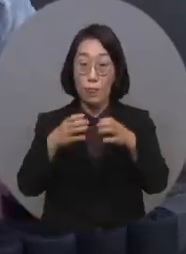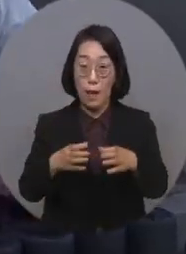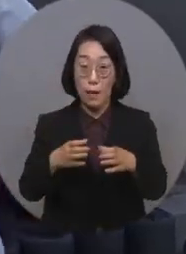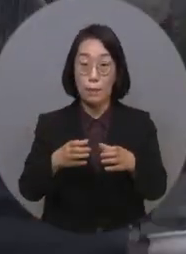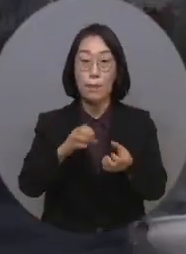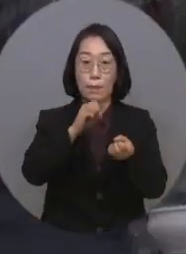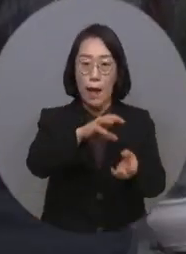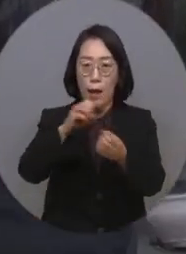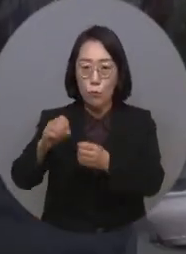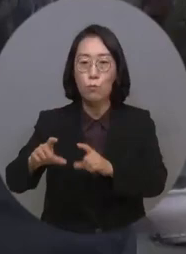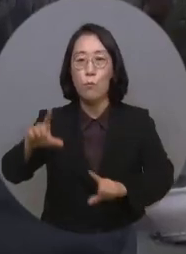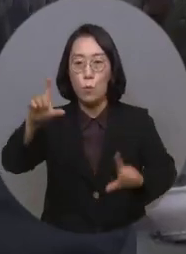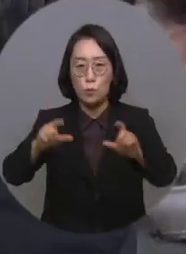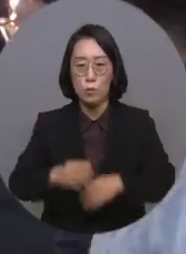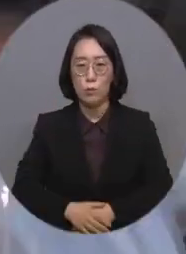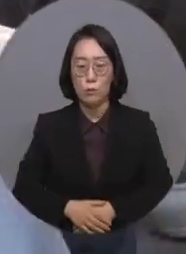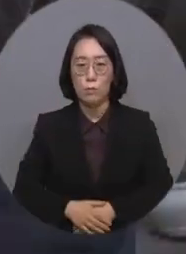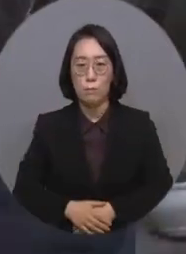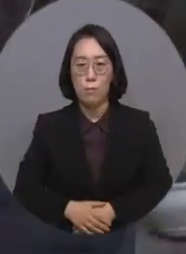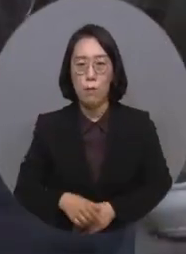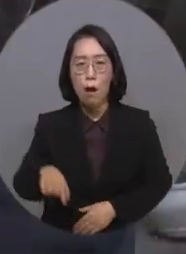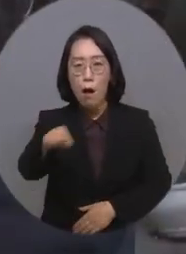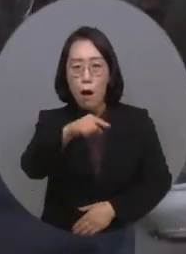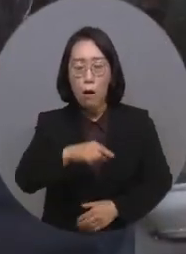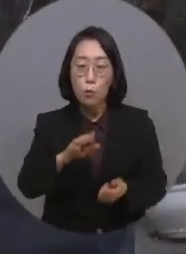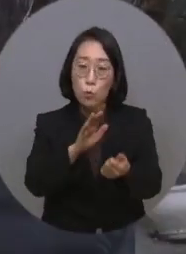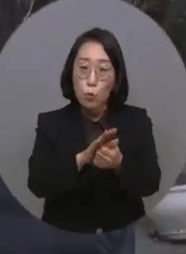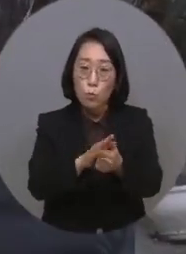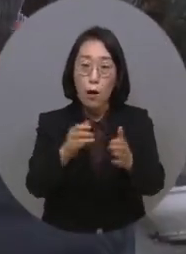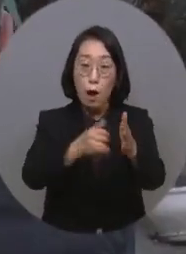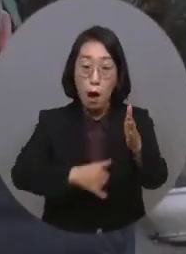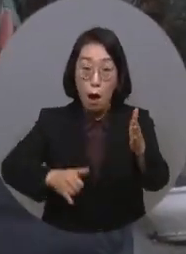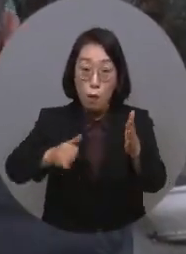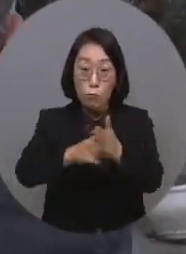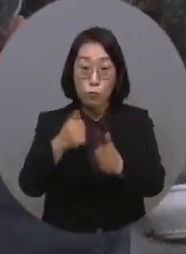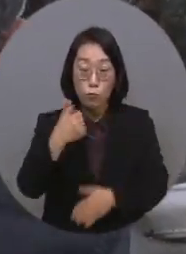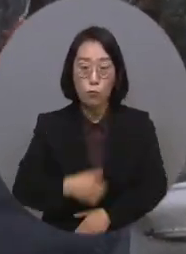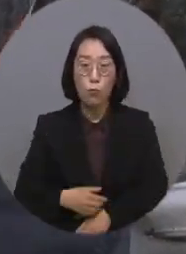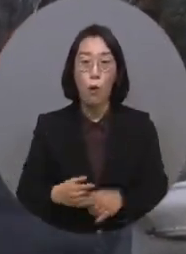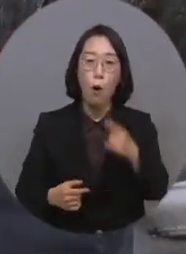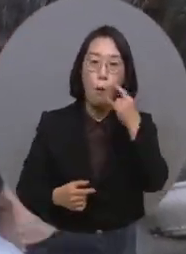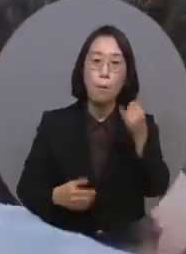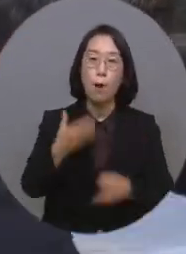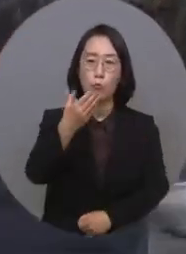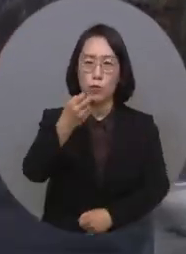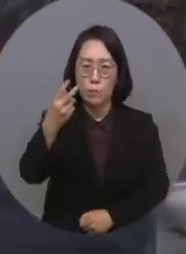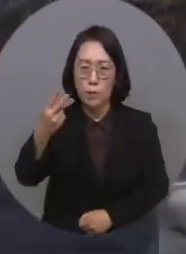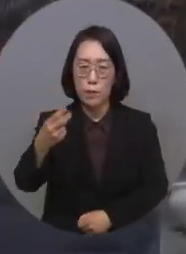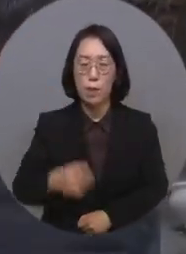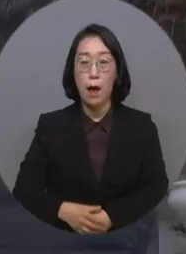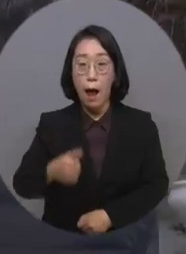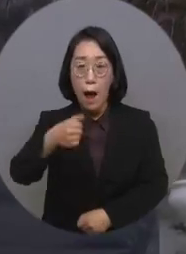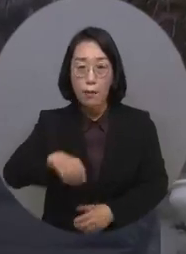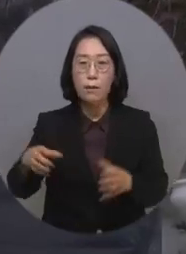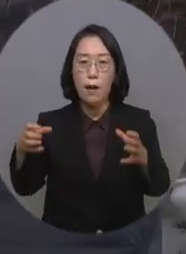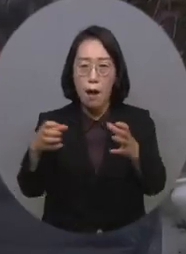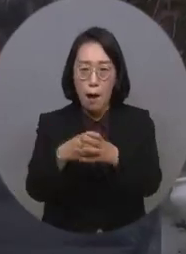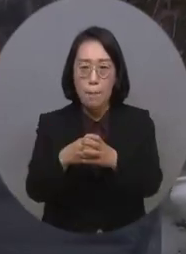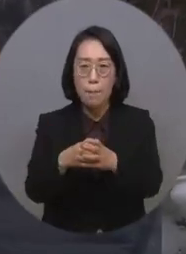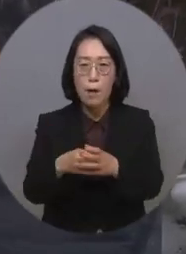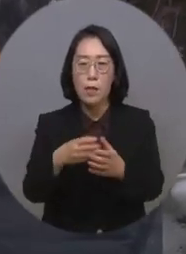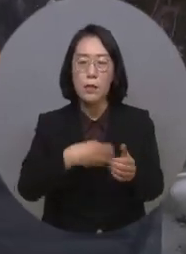진행했습니다. 수혜 가정은 50가정 중 11번째 가구로 92세 어머니와 65세 아들이 함께